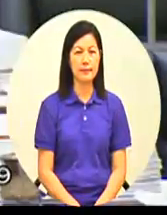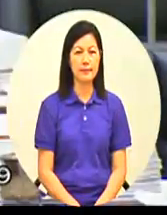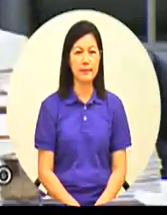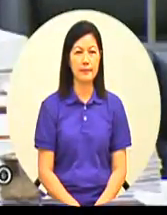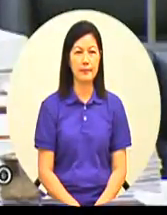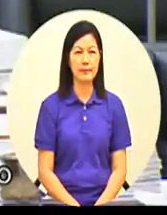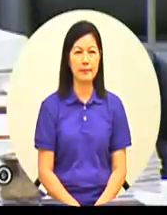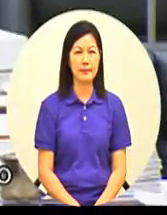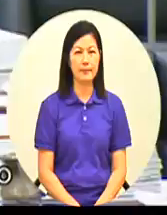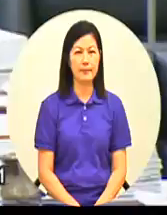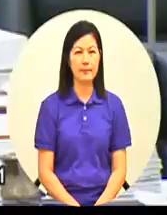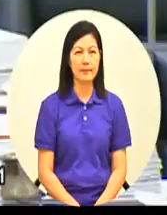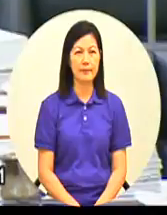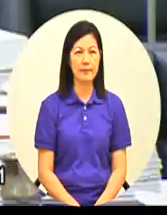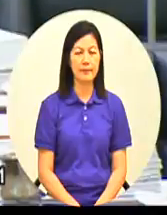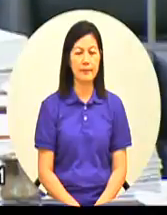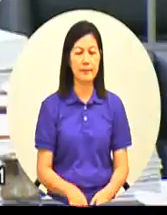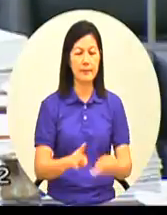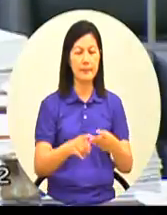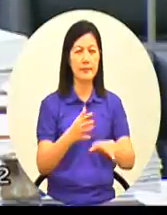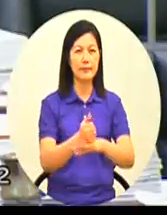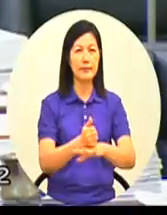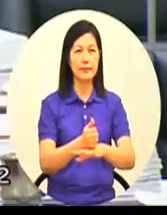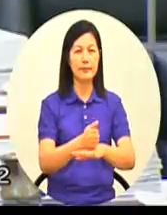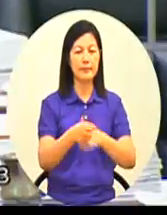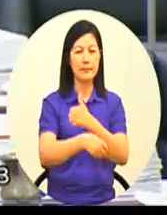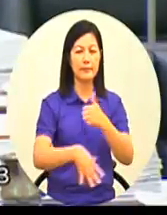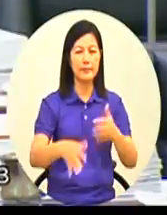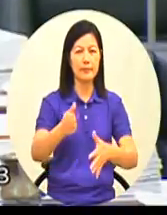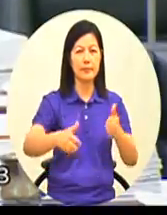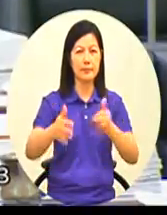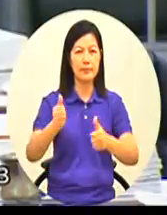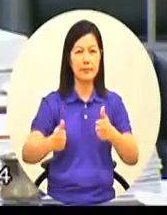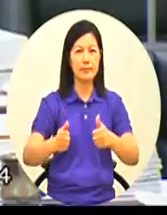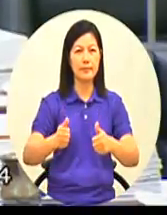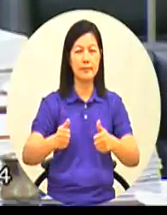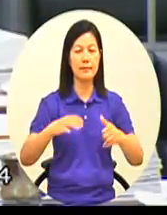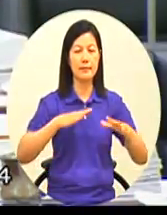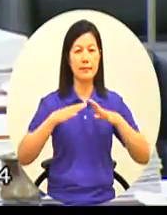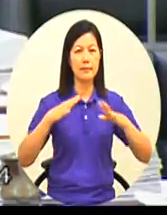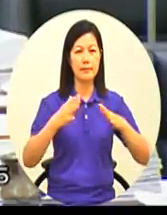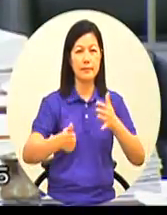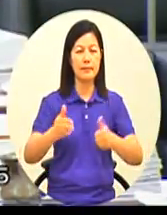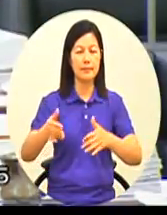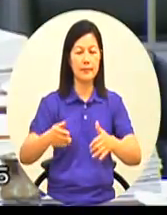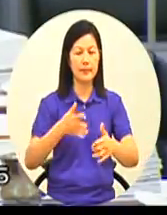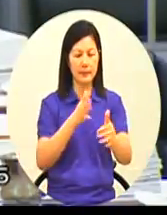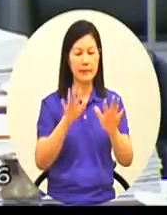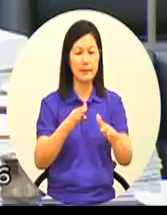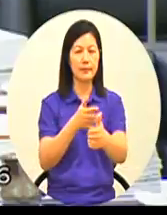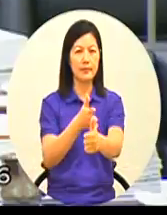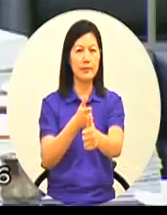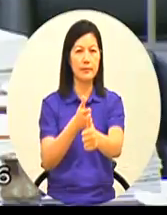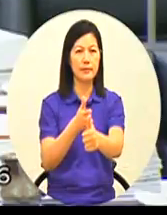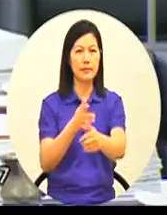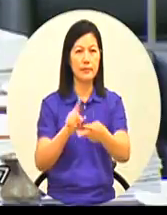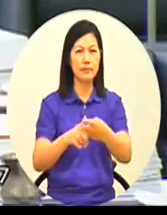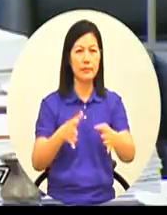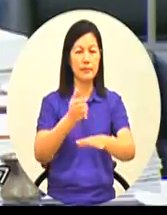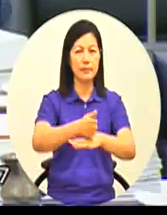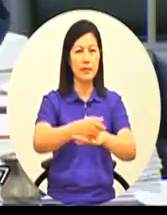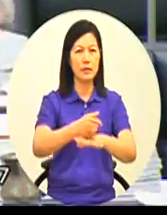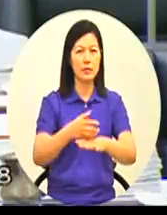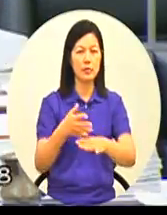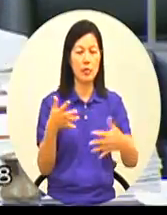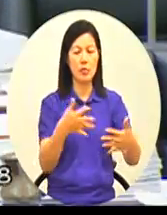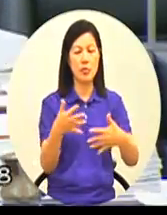请报党先上，主席、各位局处首长，还有各位官员。我可不可以请教一下主席，如果我们没有咨询到的